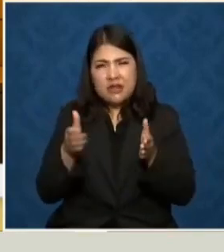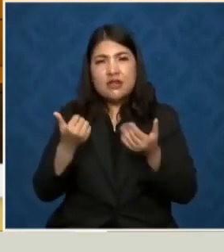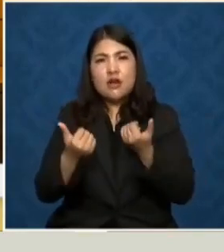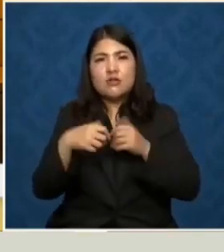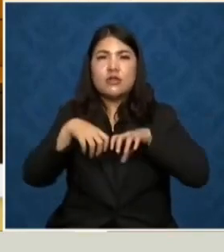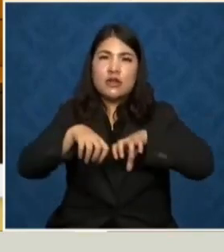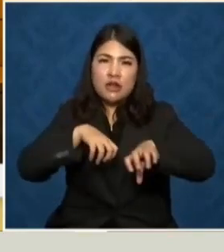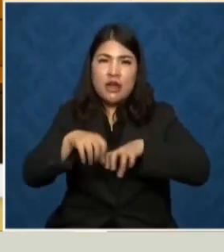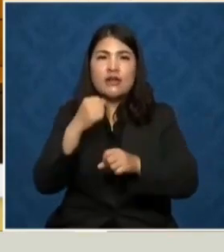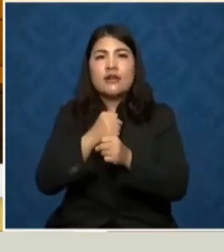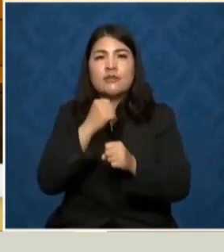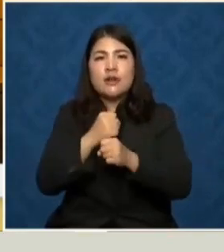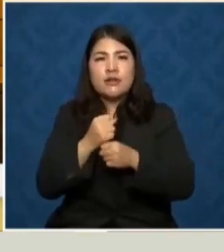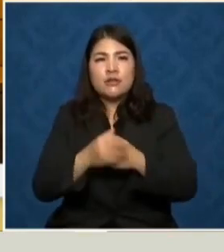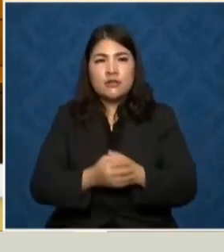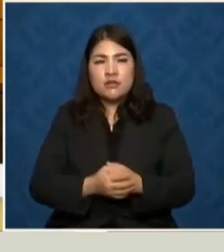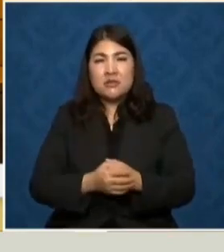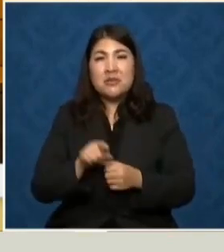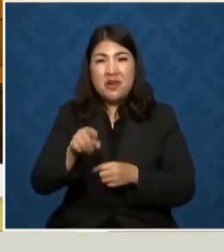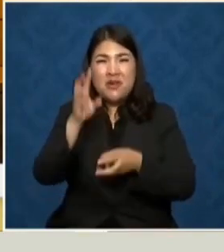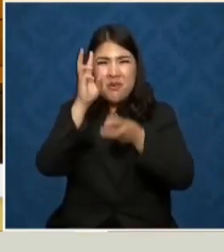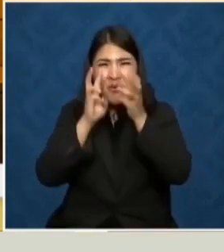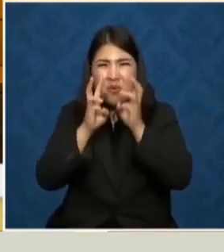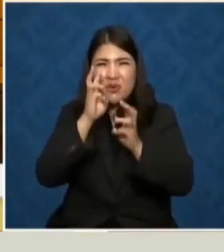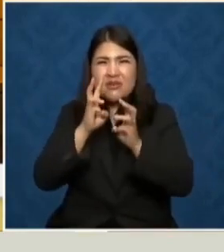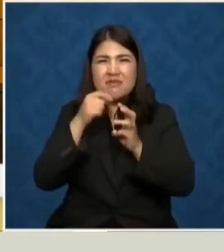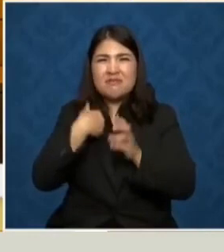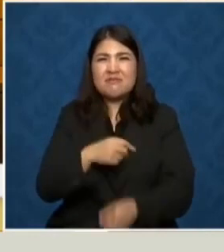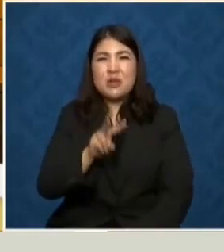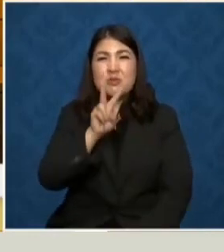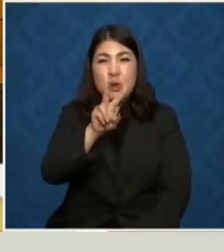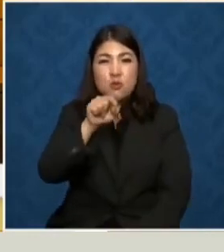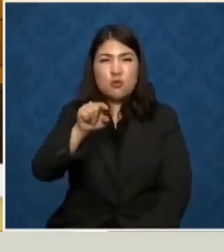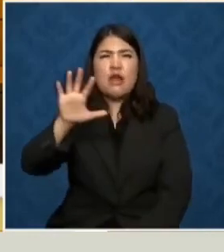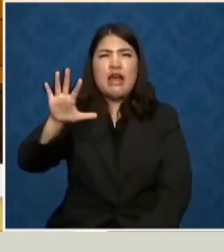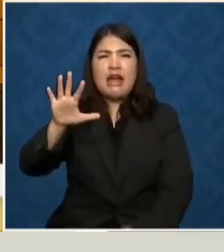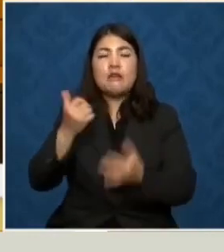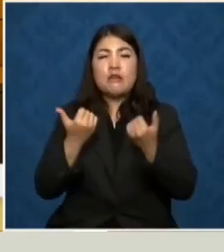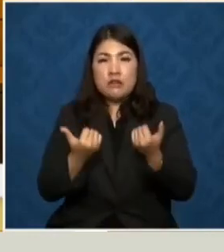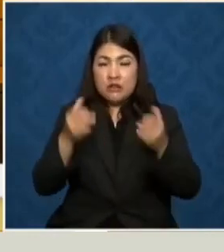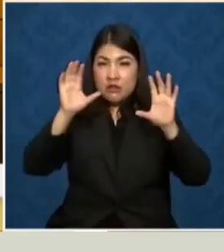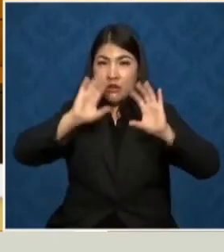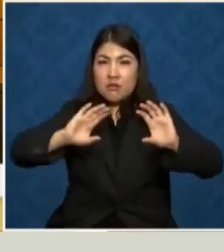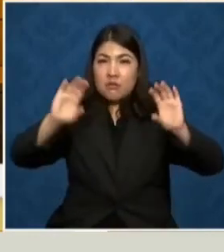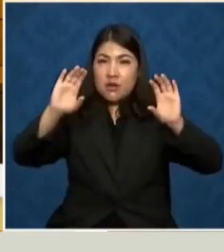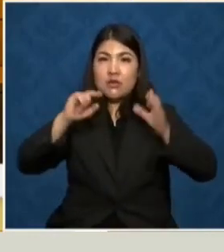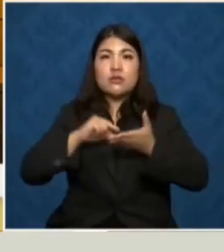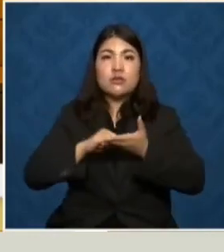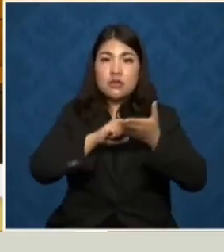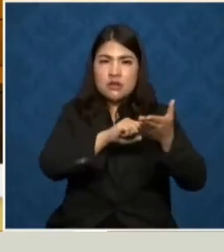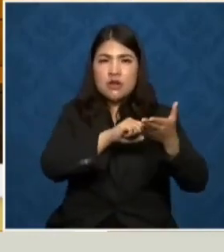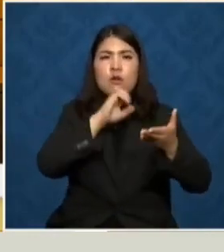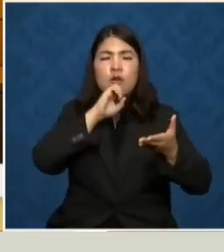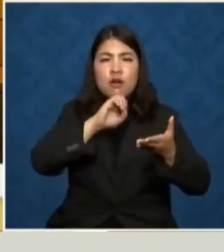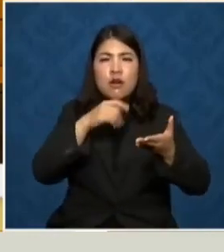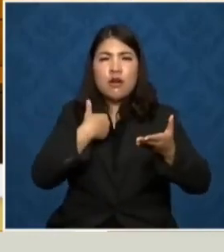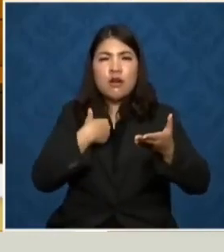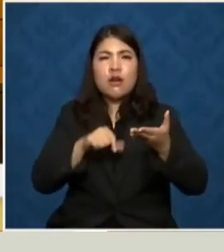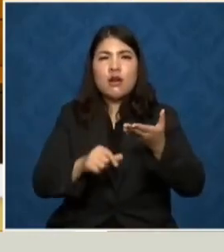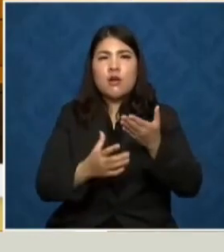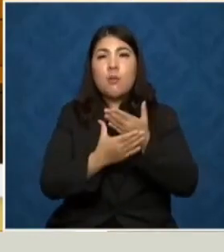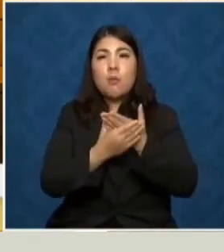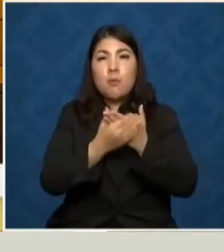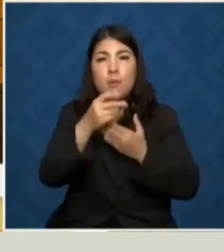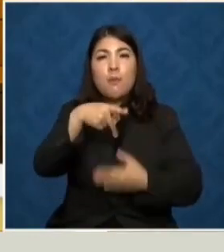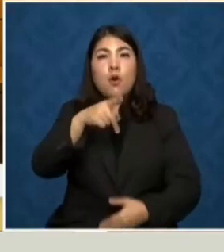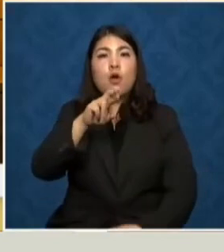ำมานะครับเรื่องของ PM 2.5 นะครับรัฐบาลนี้ก็มีการเสนอนะครับเข้าสภาพรบ.อากาศสะอา